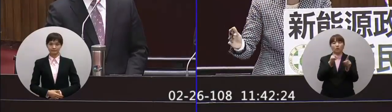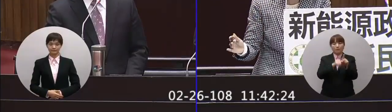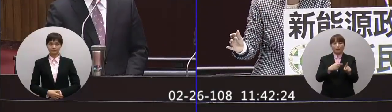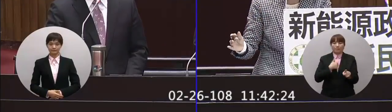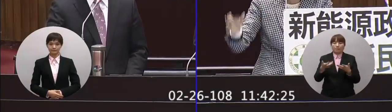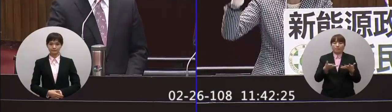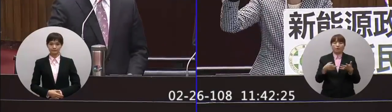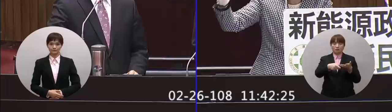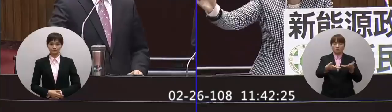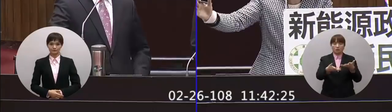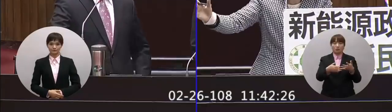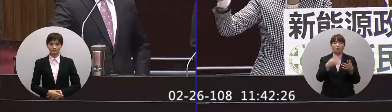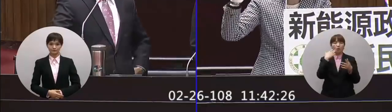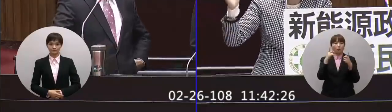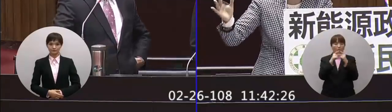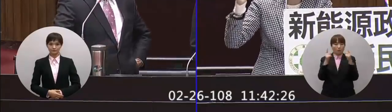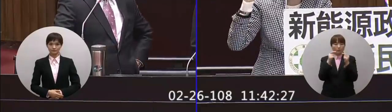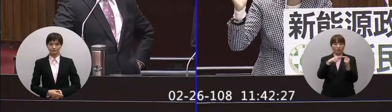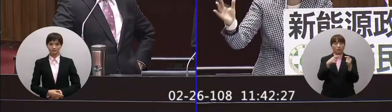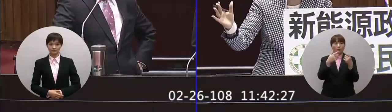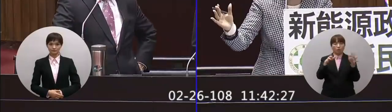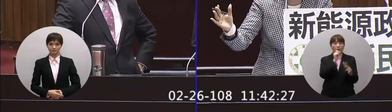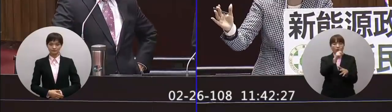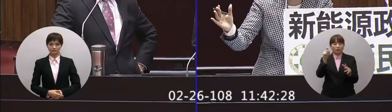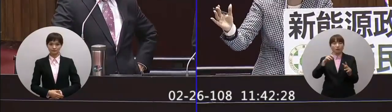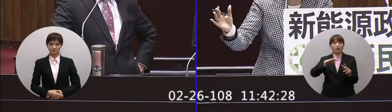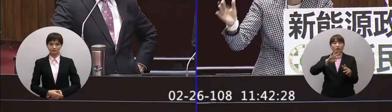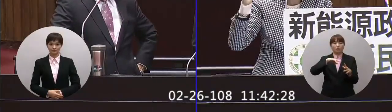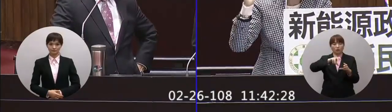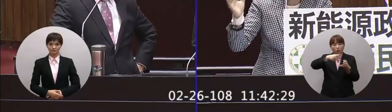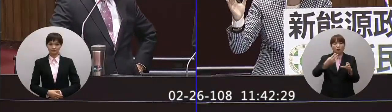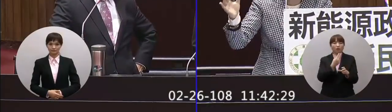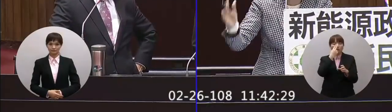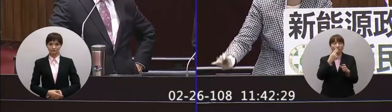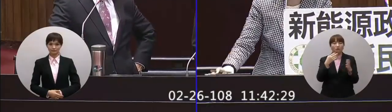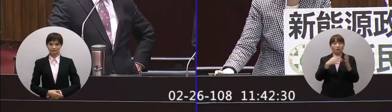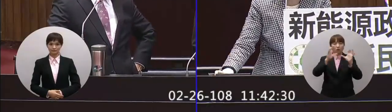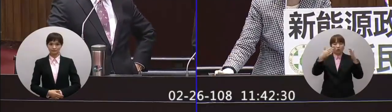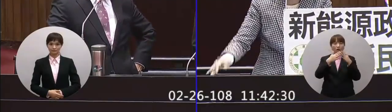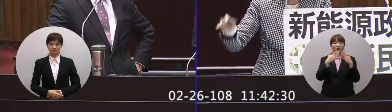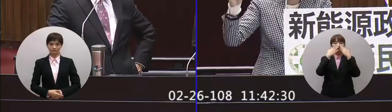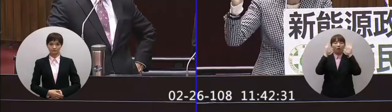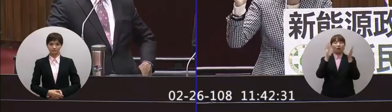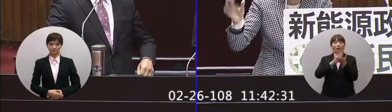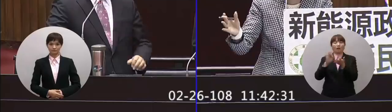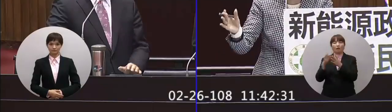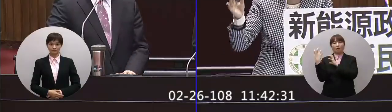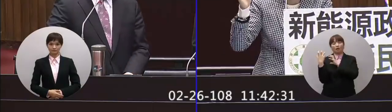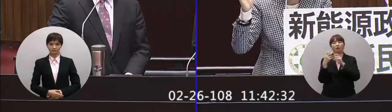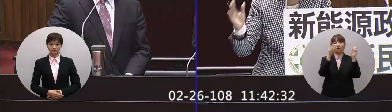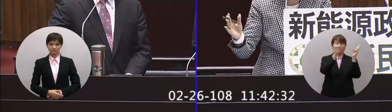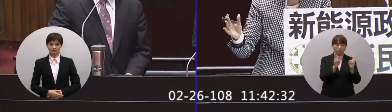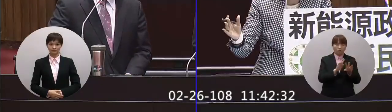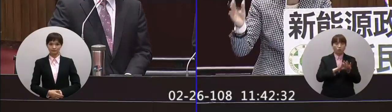很务实的看待。当日本当时大量去购买天然气的时候，它整个国家都受不了了，